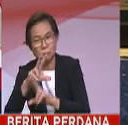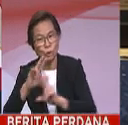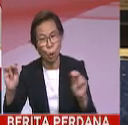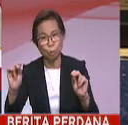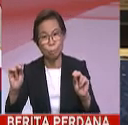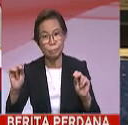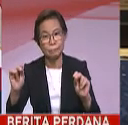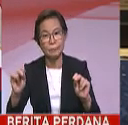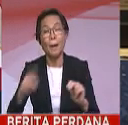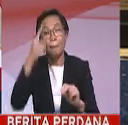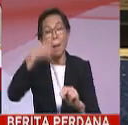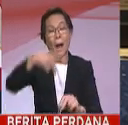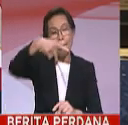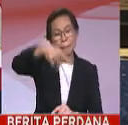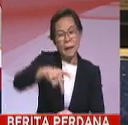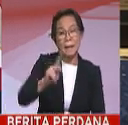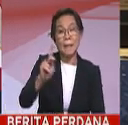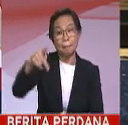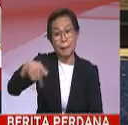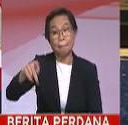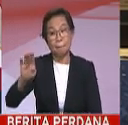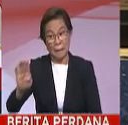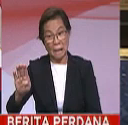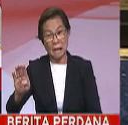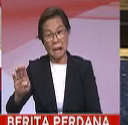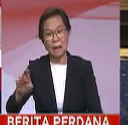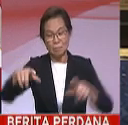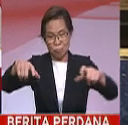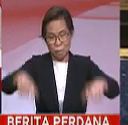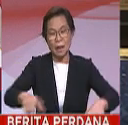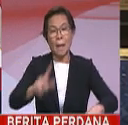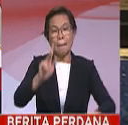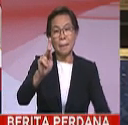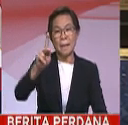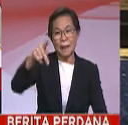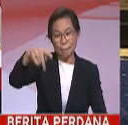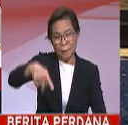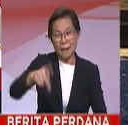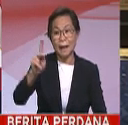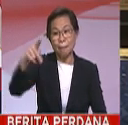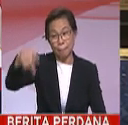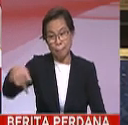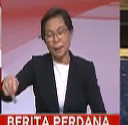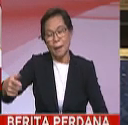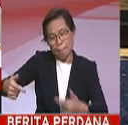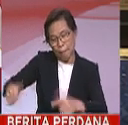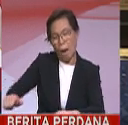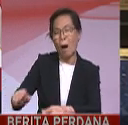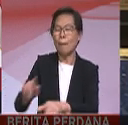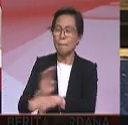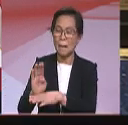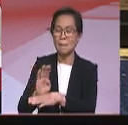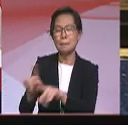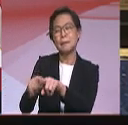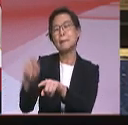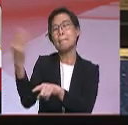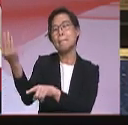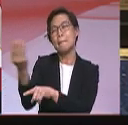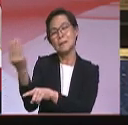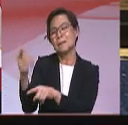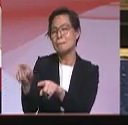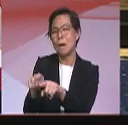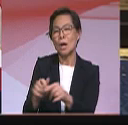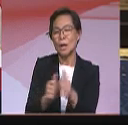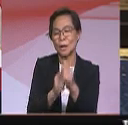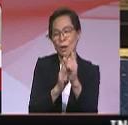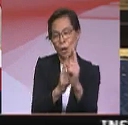Manakala bagi kawasan PKPB dan PKPP, kedua-duanya dibenarkan beroperasi seperti biasa